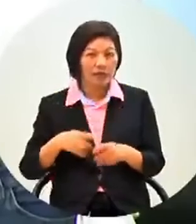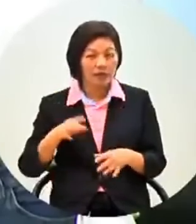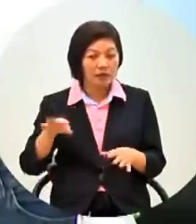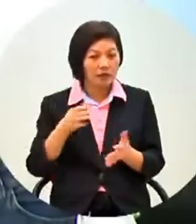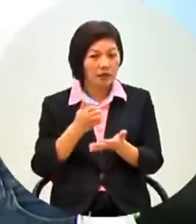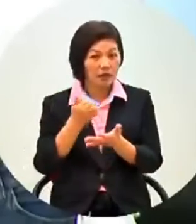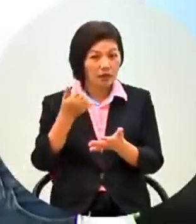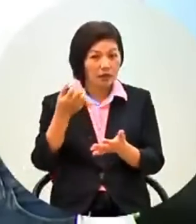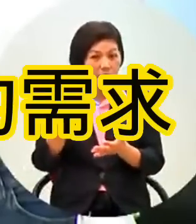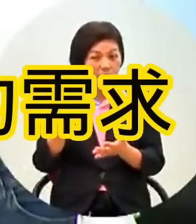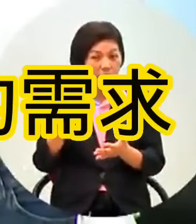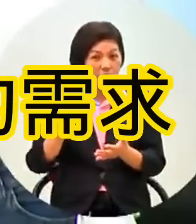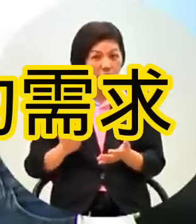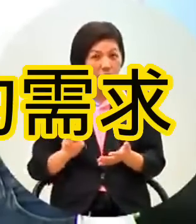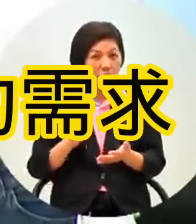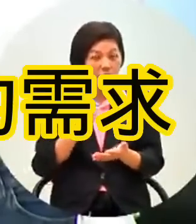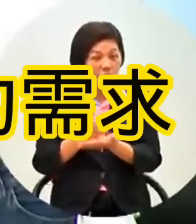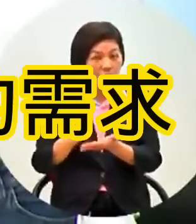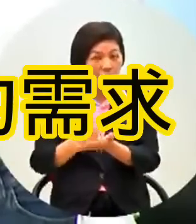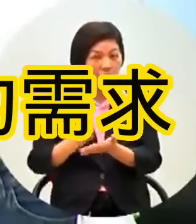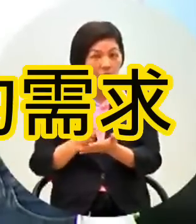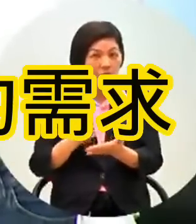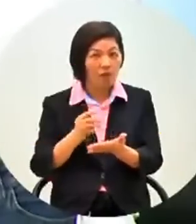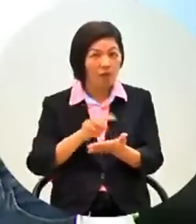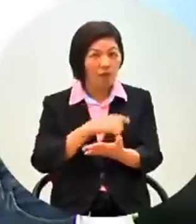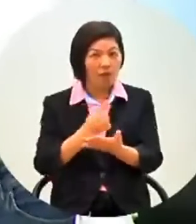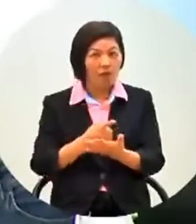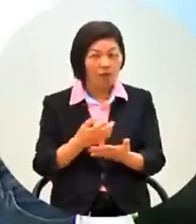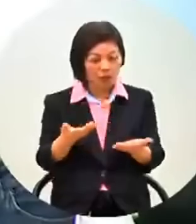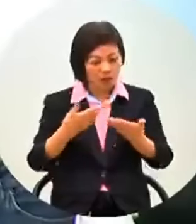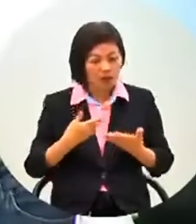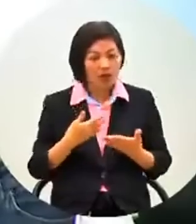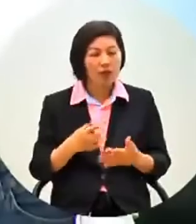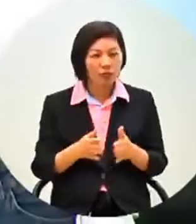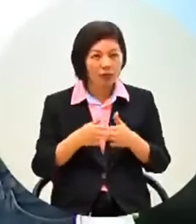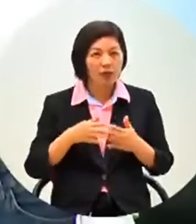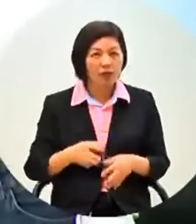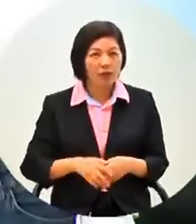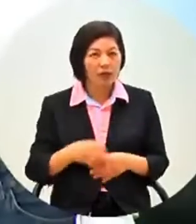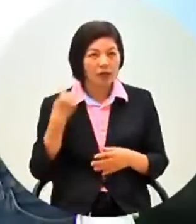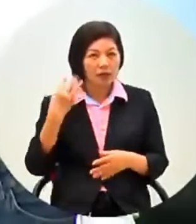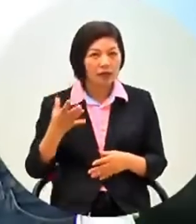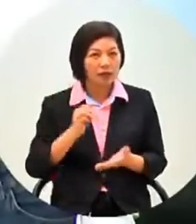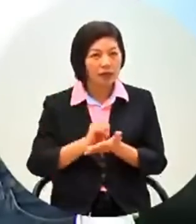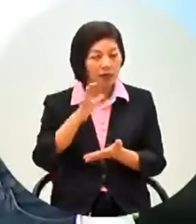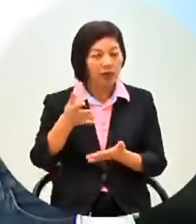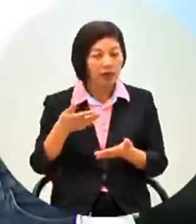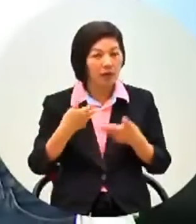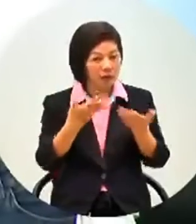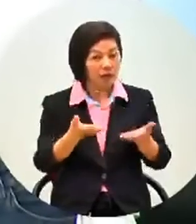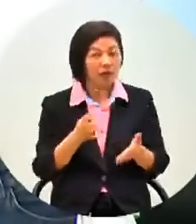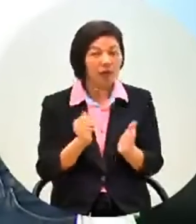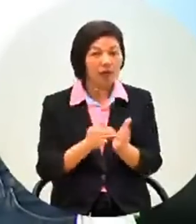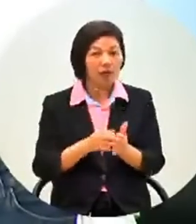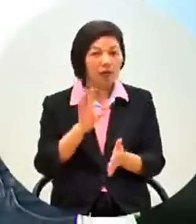了吗？给了吗？ 这个是我根据他们给我们的需求。 是最新的报告给了吗？ 因为他